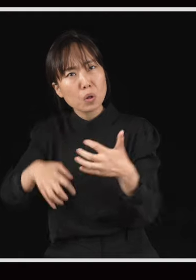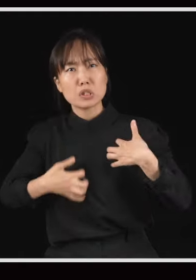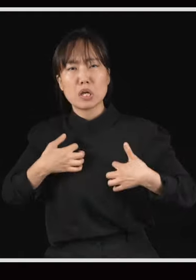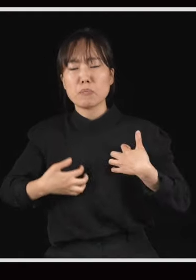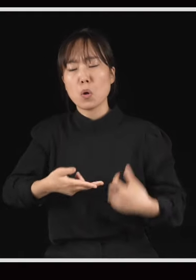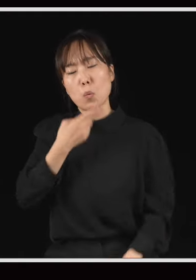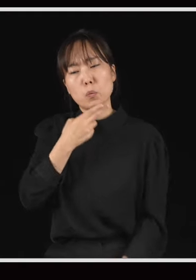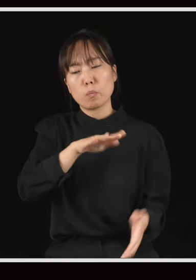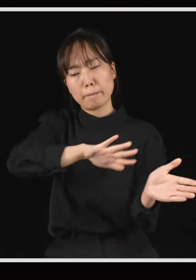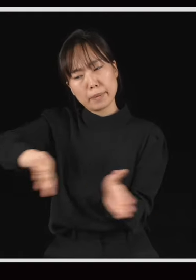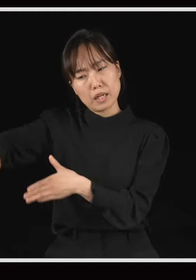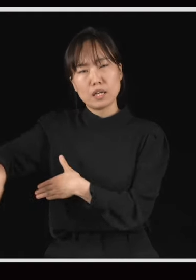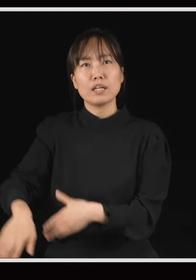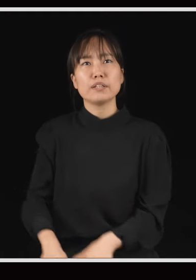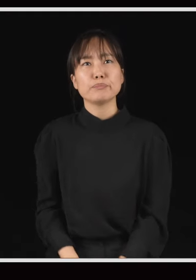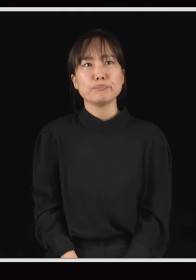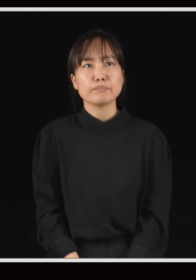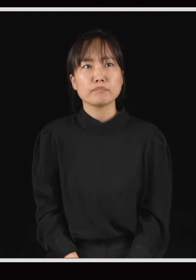수가 없습니다.